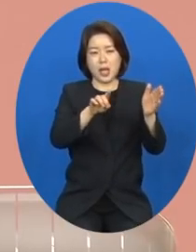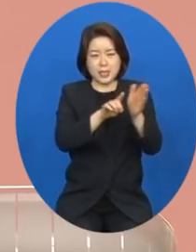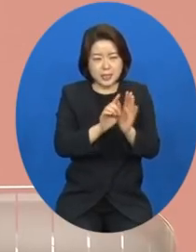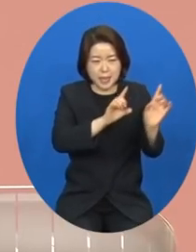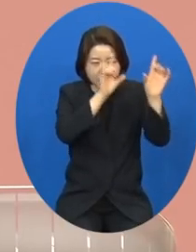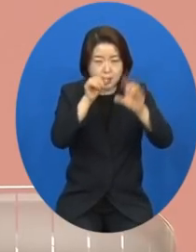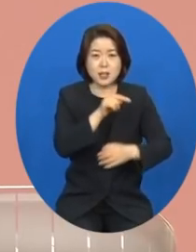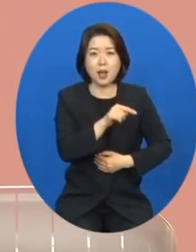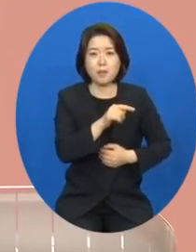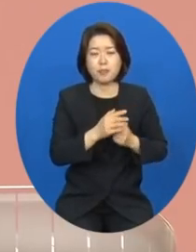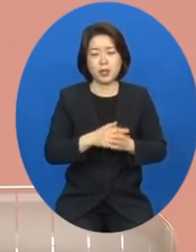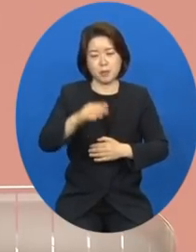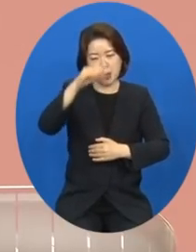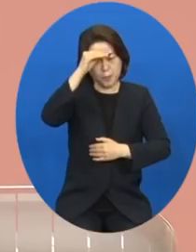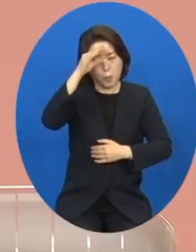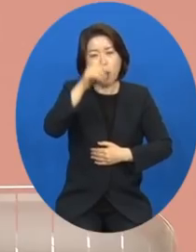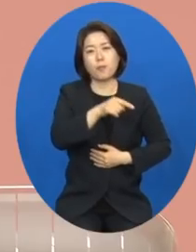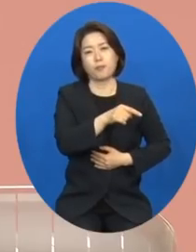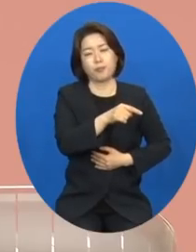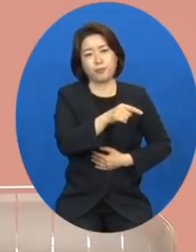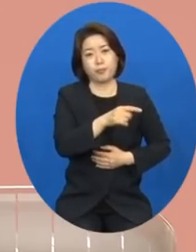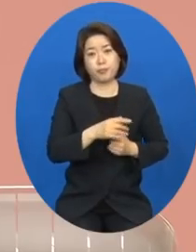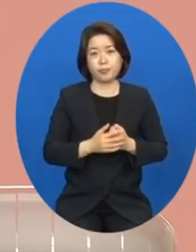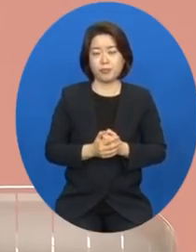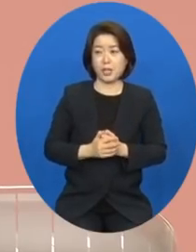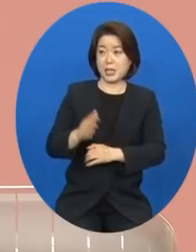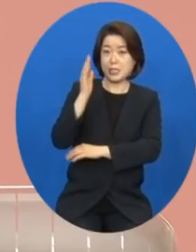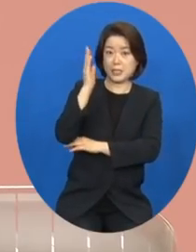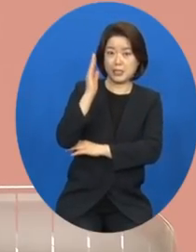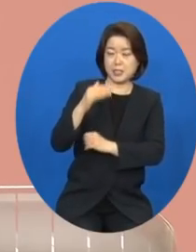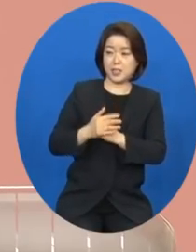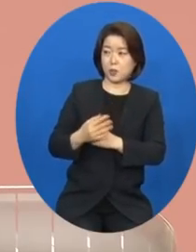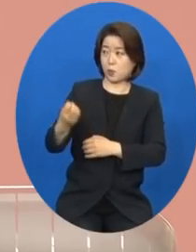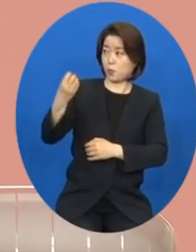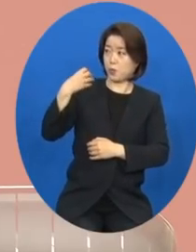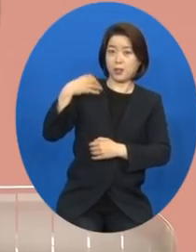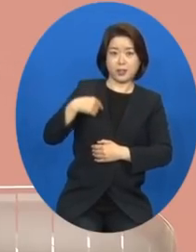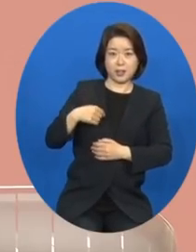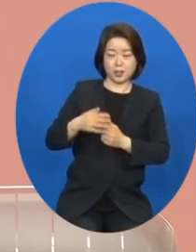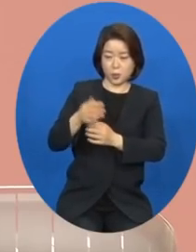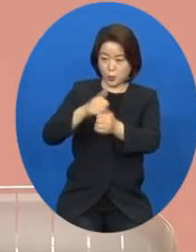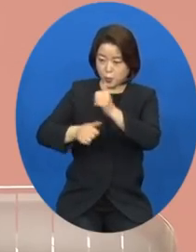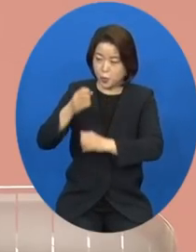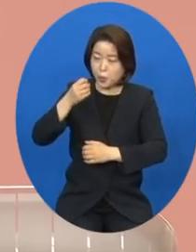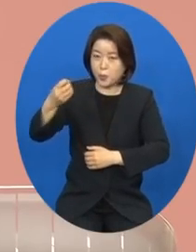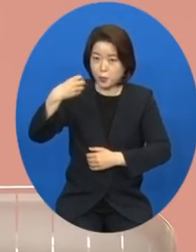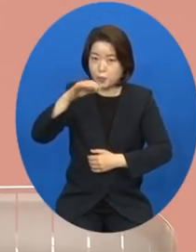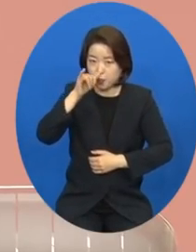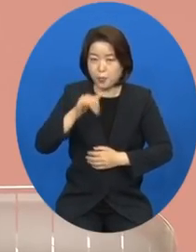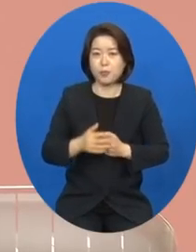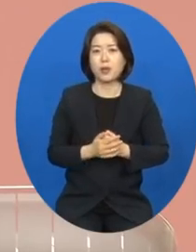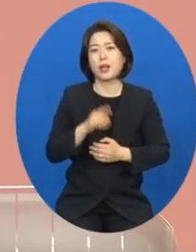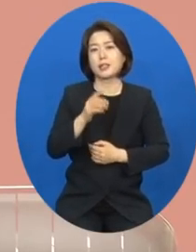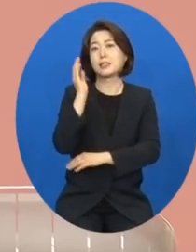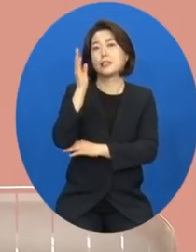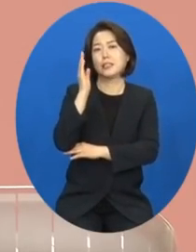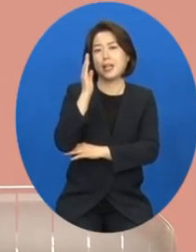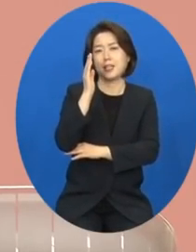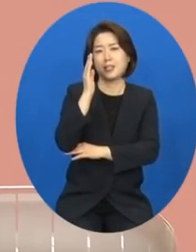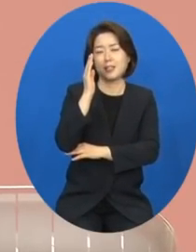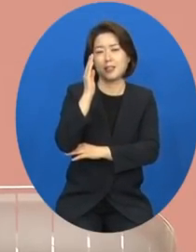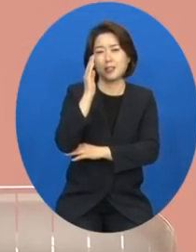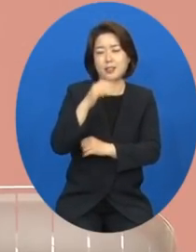삶이 얼마나 모범적인 는지 그런데 그 이야기를 저희도 들려주시고 우리 자손들에게 들려 주셨어요 그 이야기들이